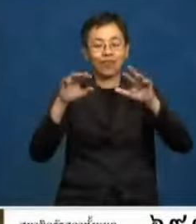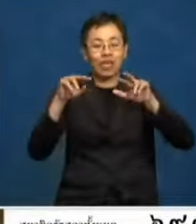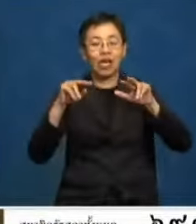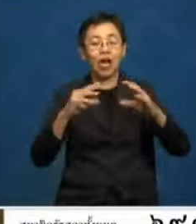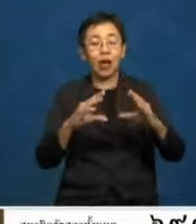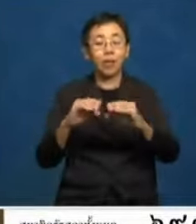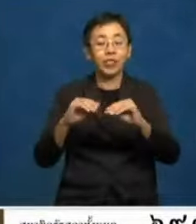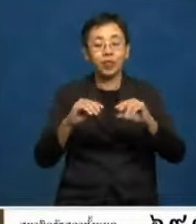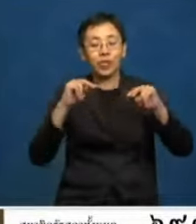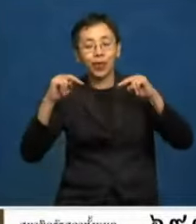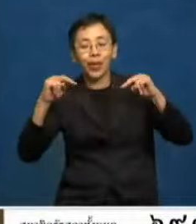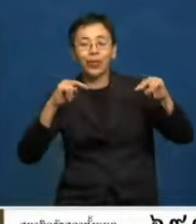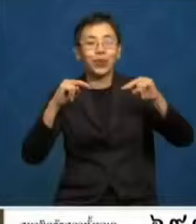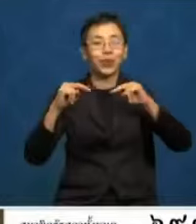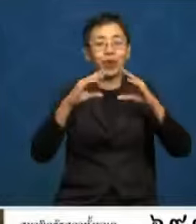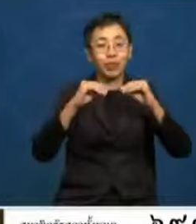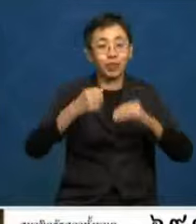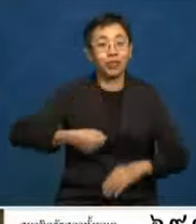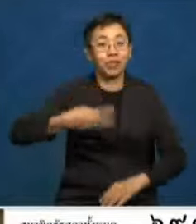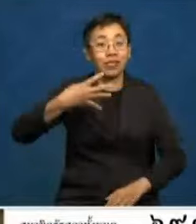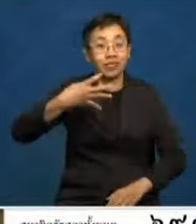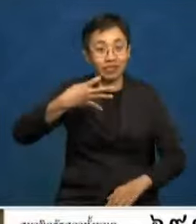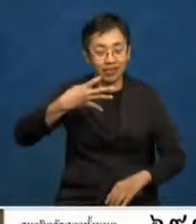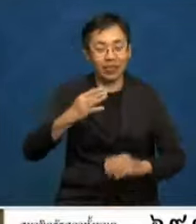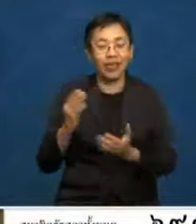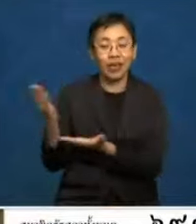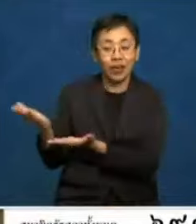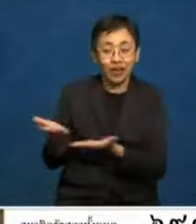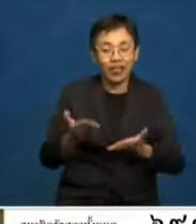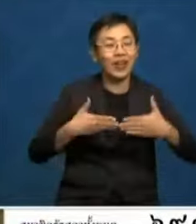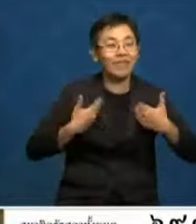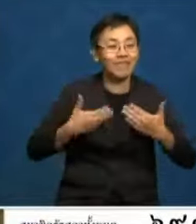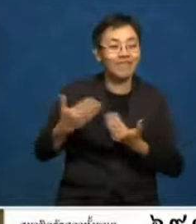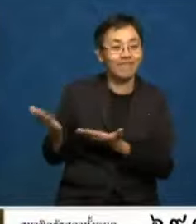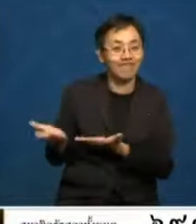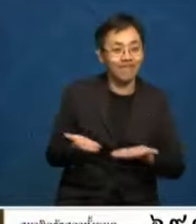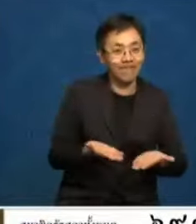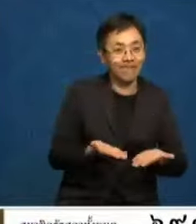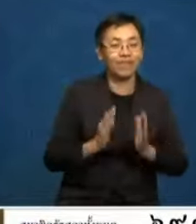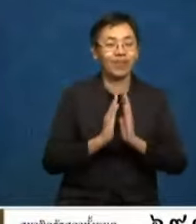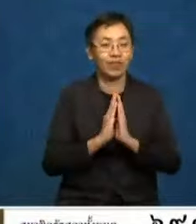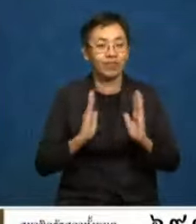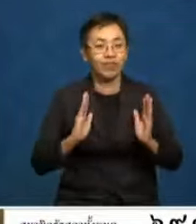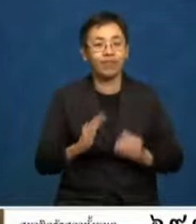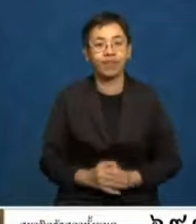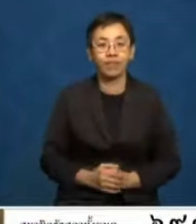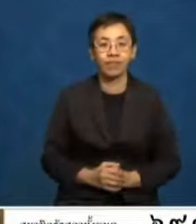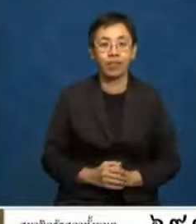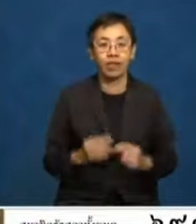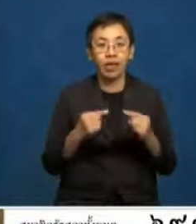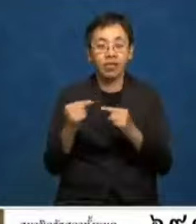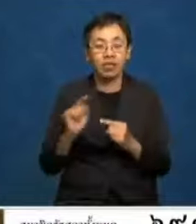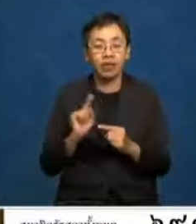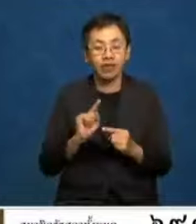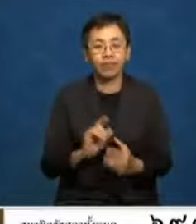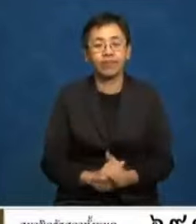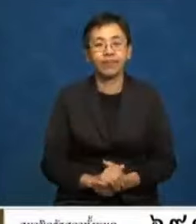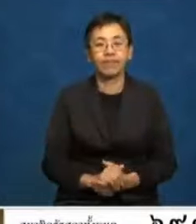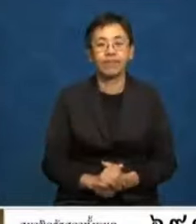บนชั้น4ขณะนี้นะครับขอต้อนรับทุกท่านครับขอบคุณครับ ต่อไปครับขอเชิญคุณชัยวั